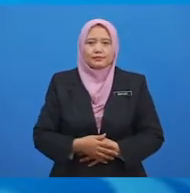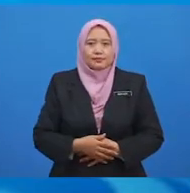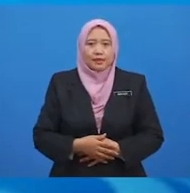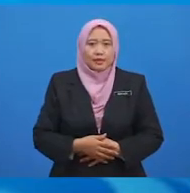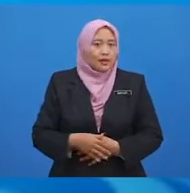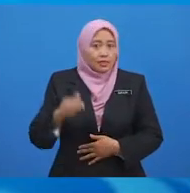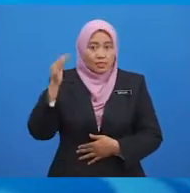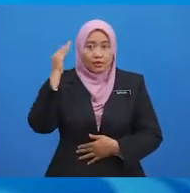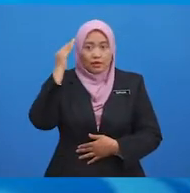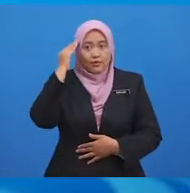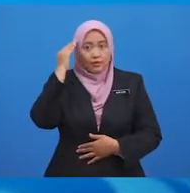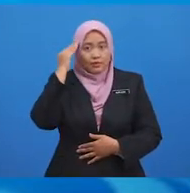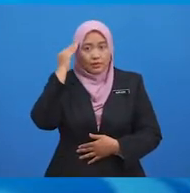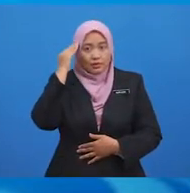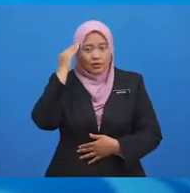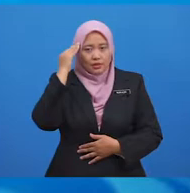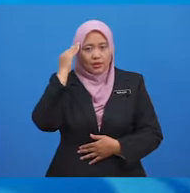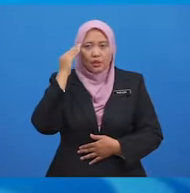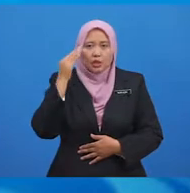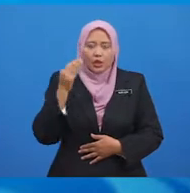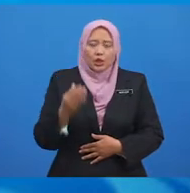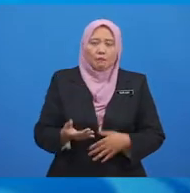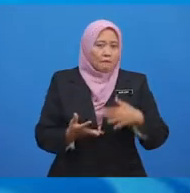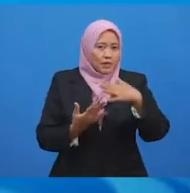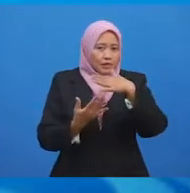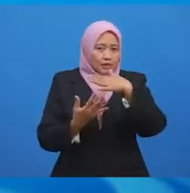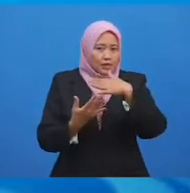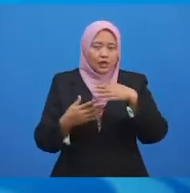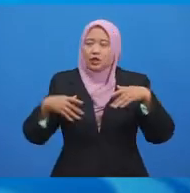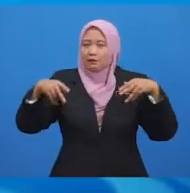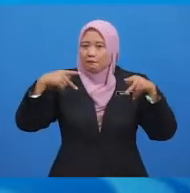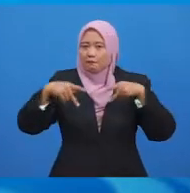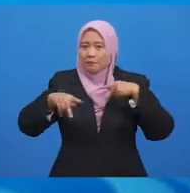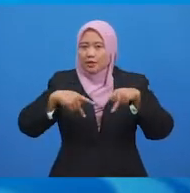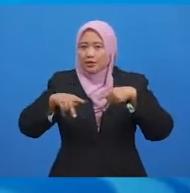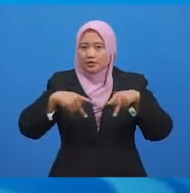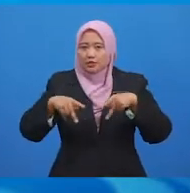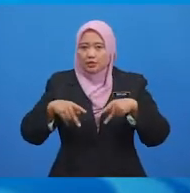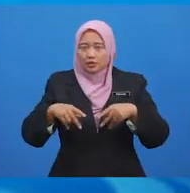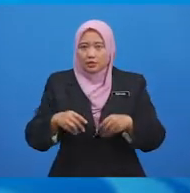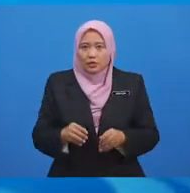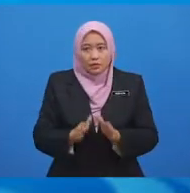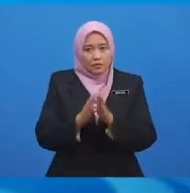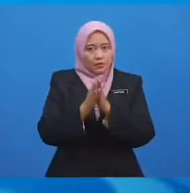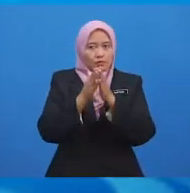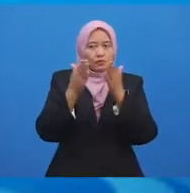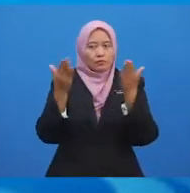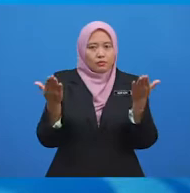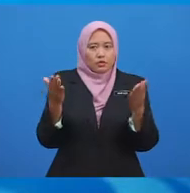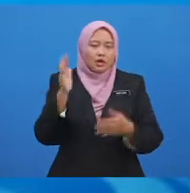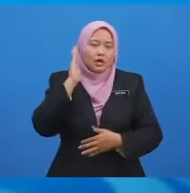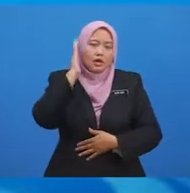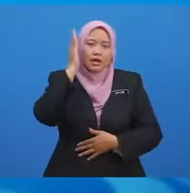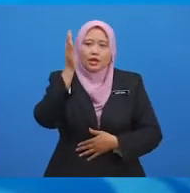Tahukah bahawa pembakaran bahan plastik secara terbuka juga